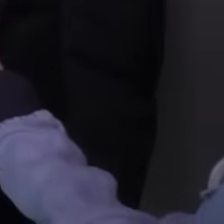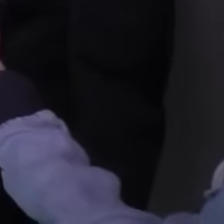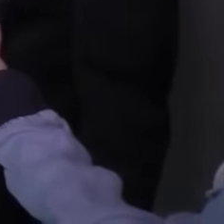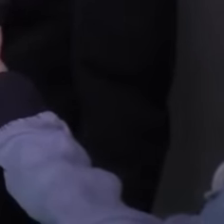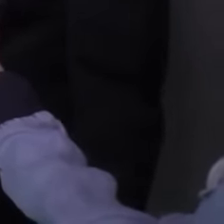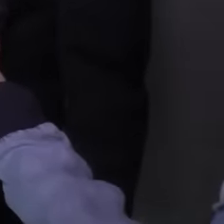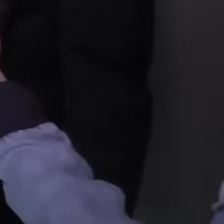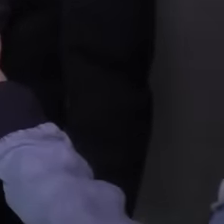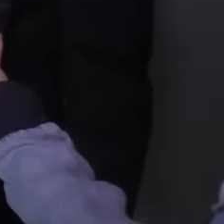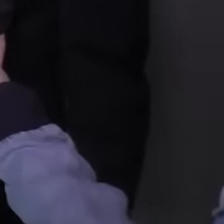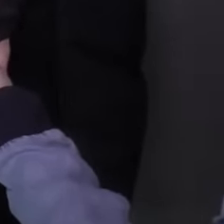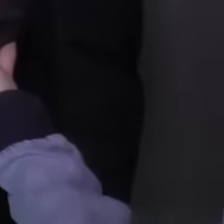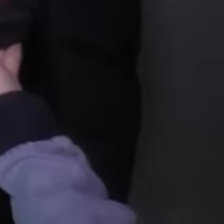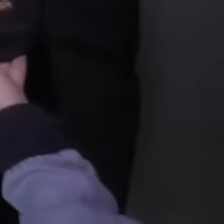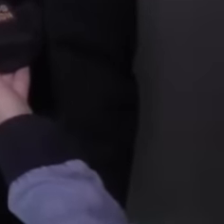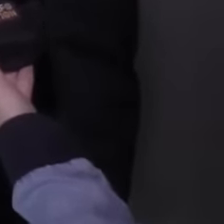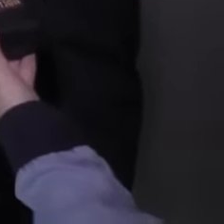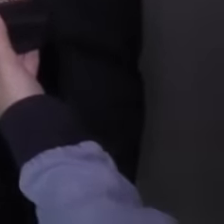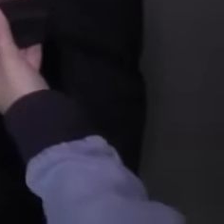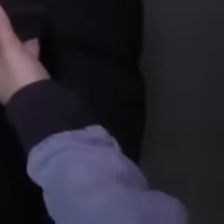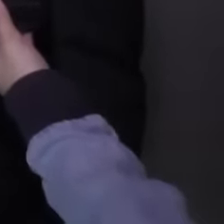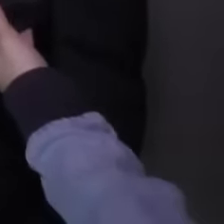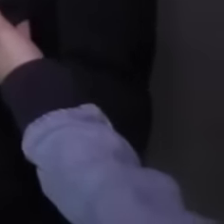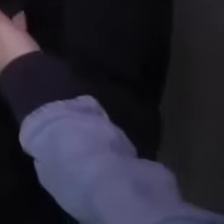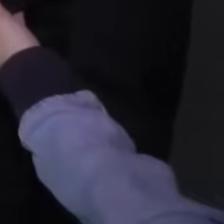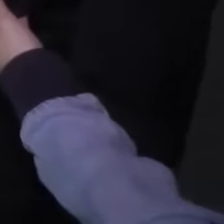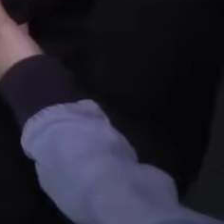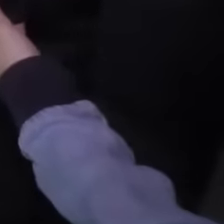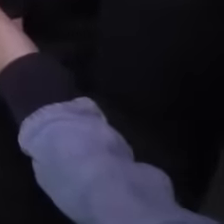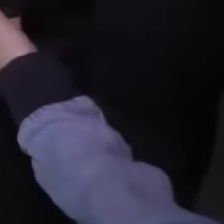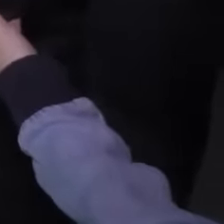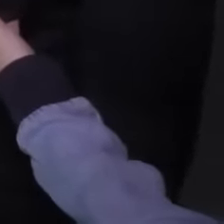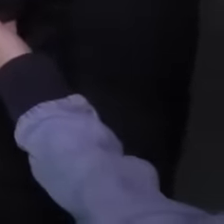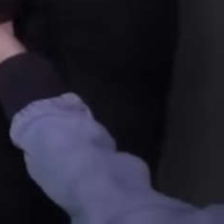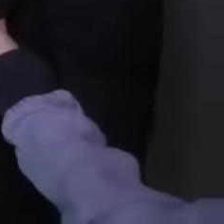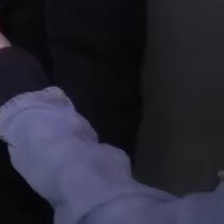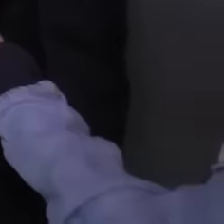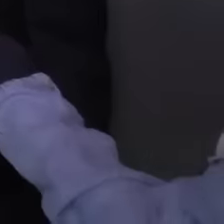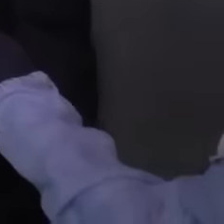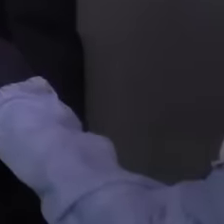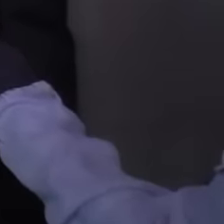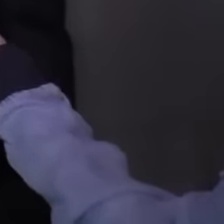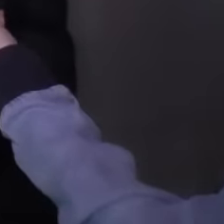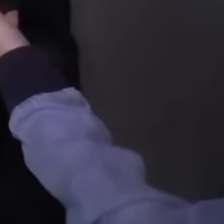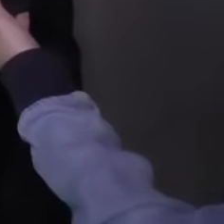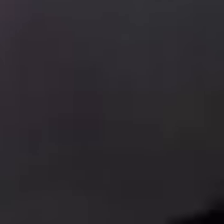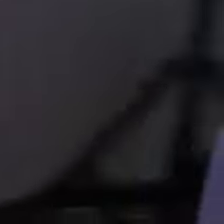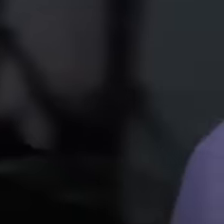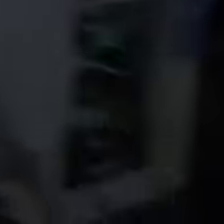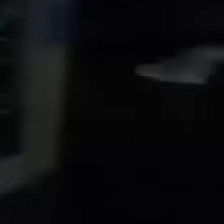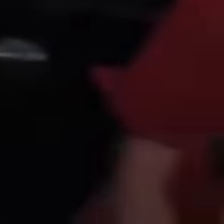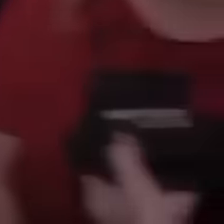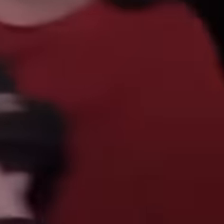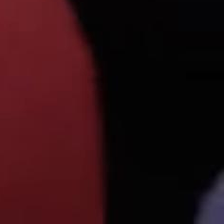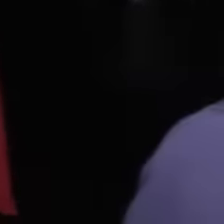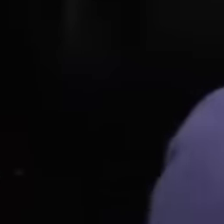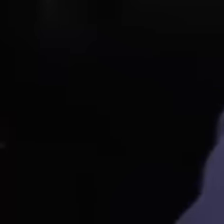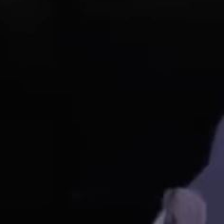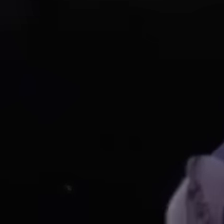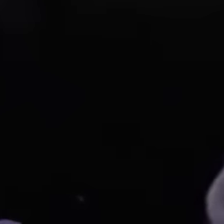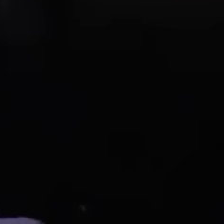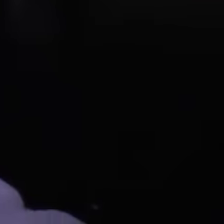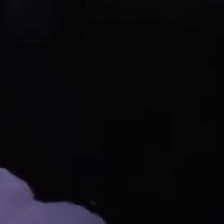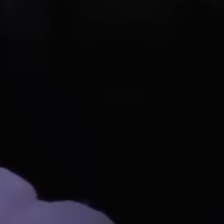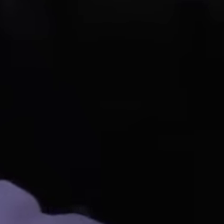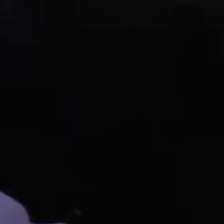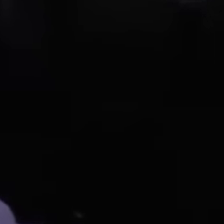kayo maipit dyan. Tama ho yun, di bali na ho kayo masibak, di bali na ho kayo matransfer, huwag lang makulong. Inaano po namin,